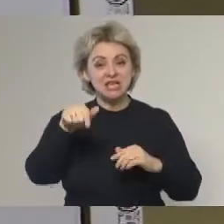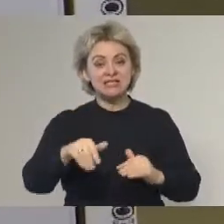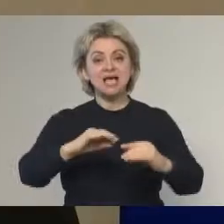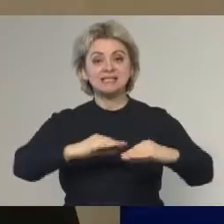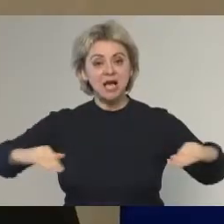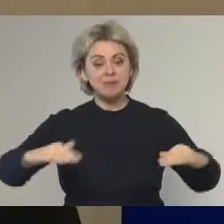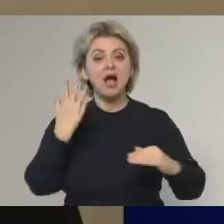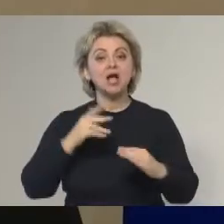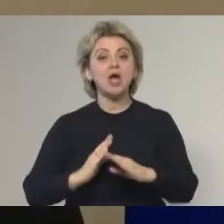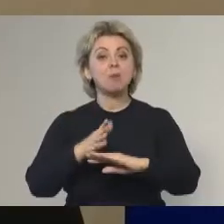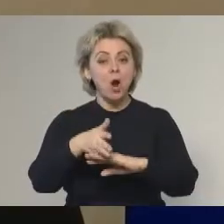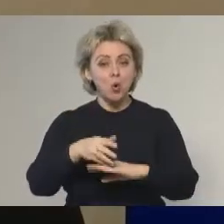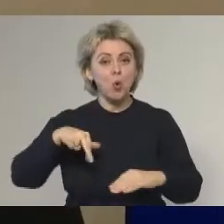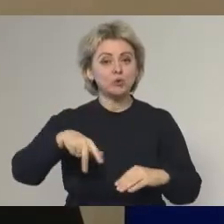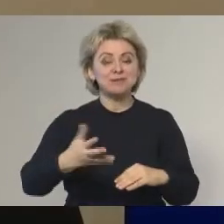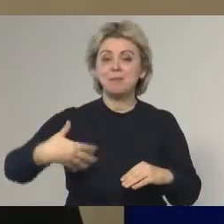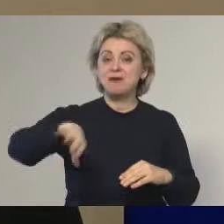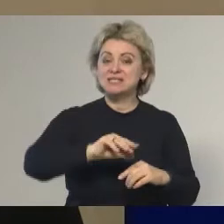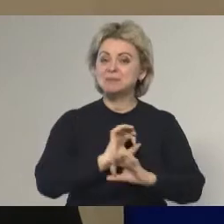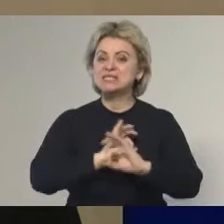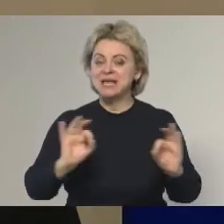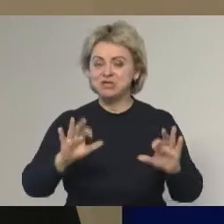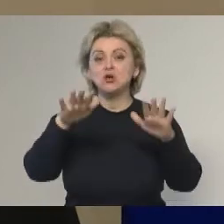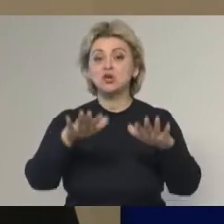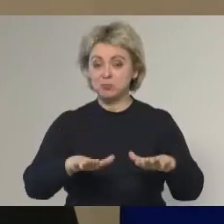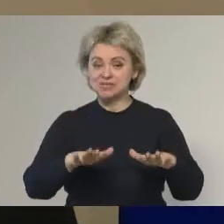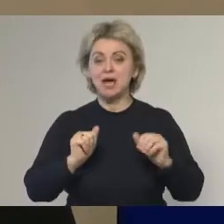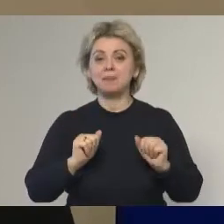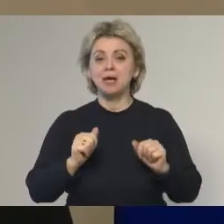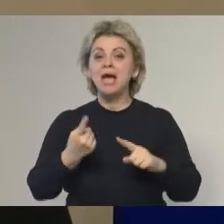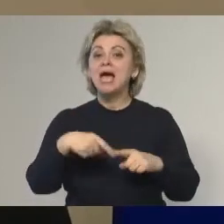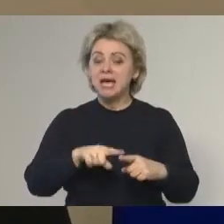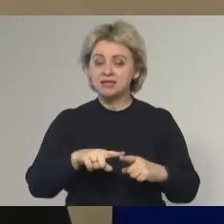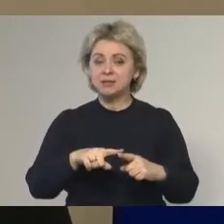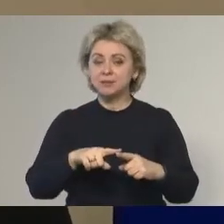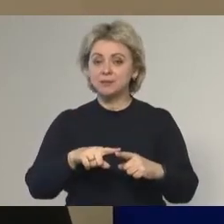И когда проходим по всем этим замечательным местам, это